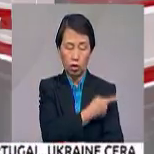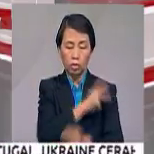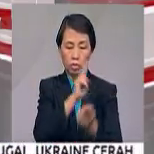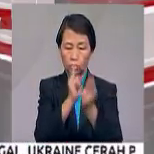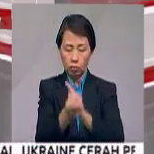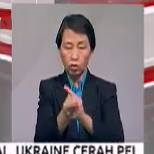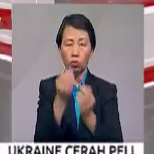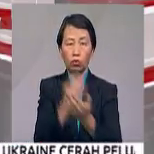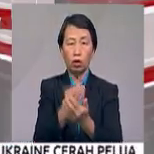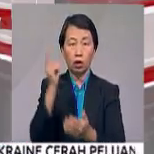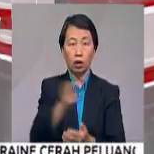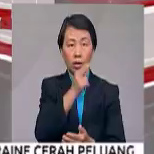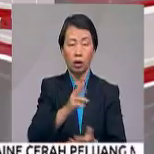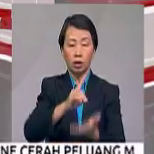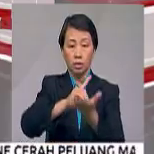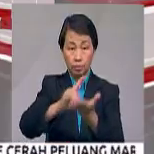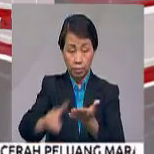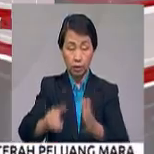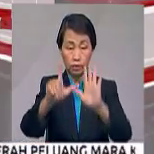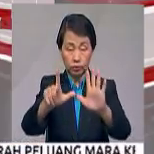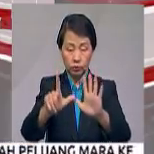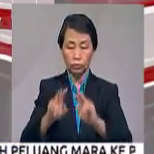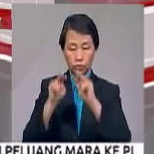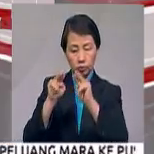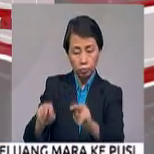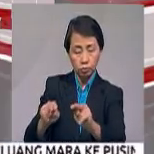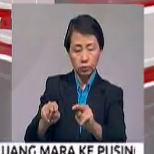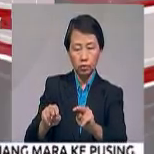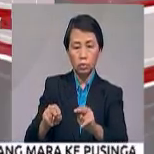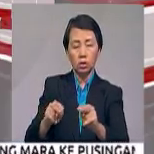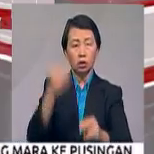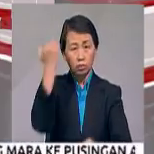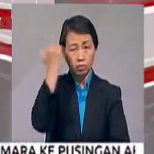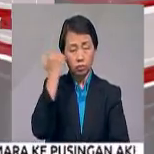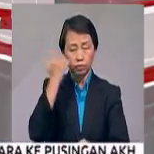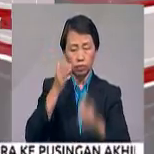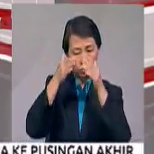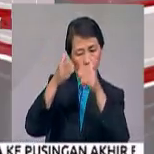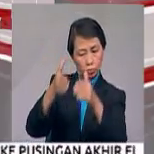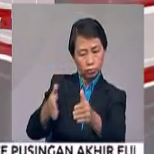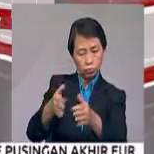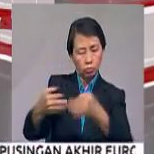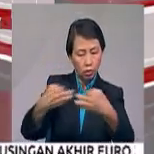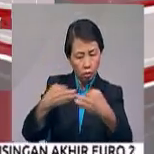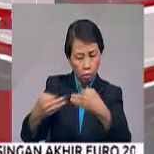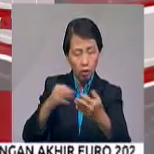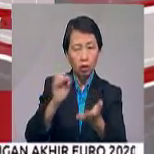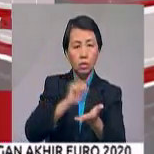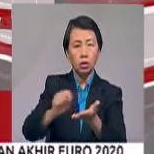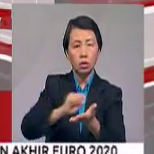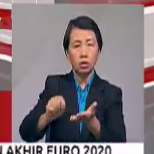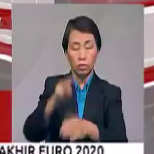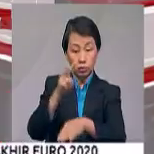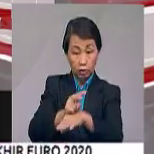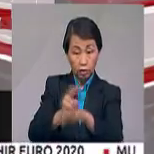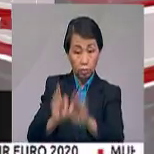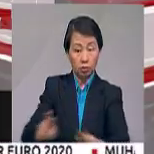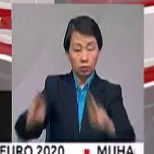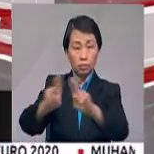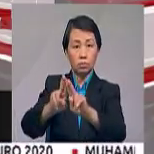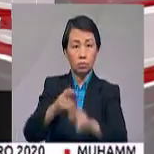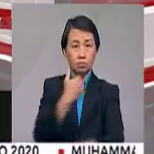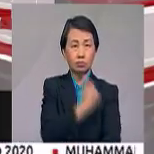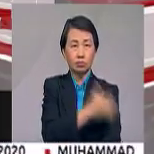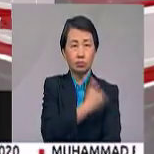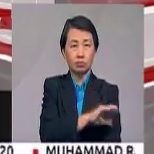haram. Minggu ke-7 perbicaraan menyaksikan prosiding terus bertumpu kepada keterangan bertulis saksi utama, iaitu bekas Ketua